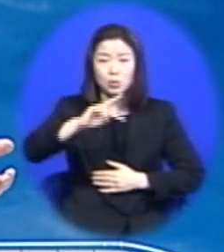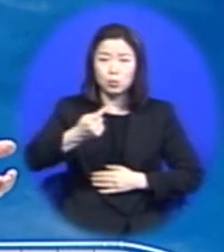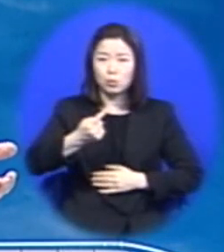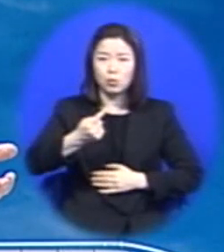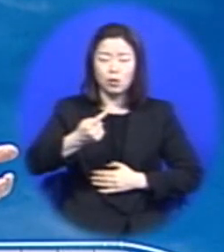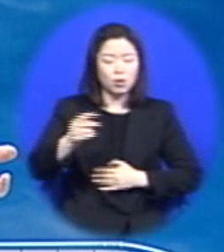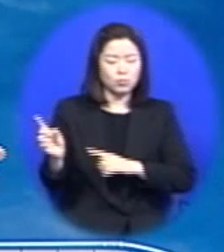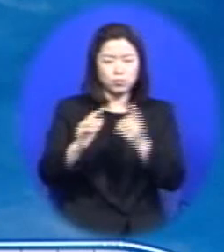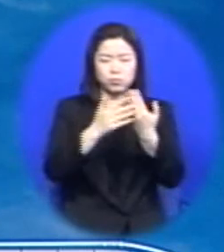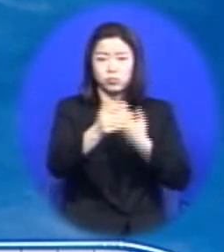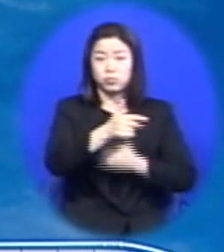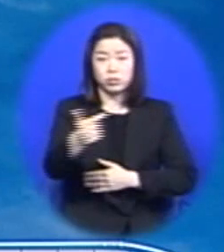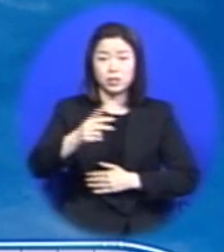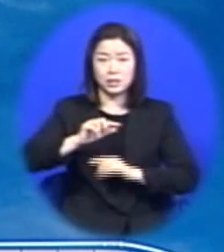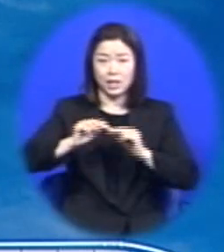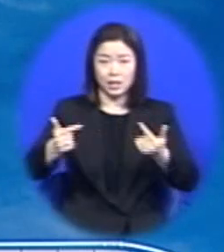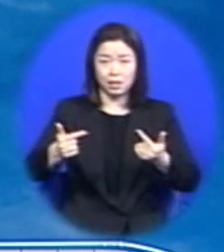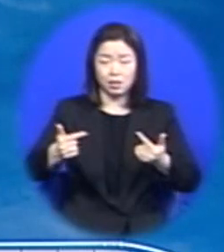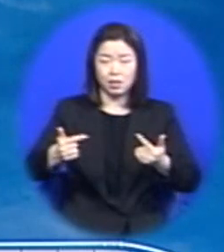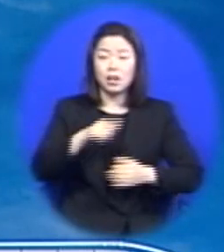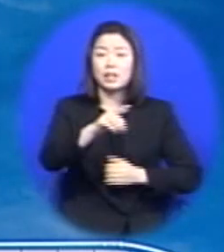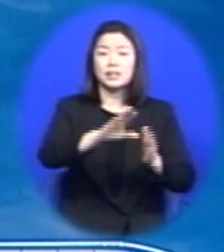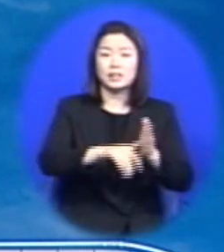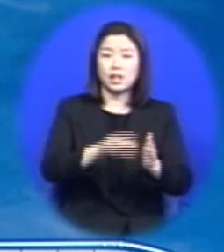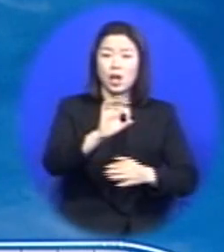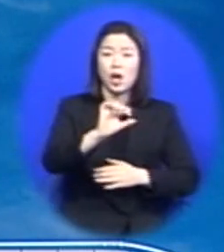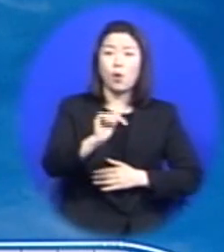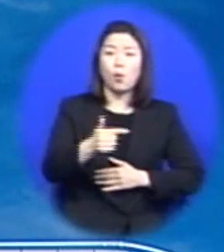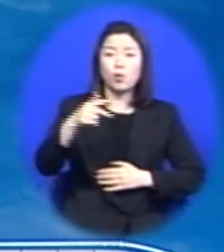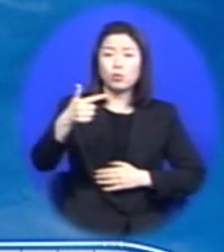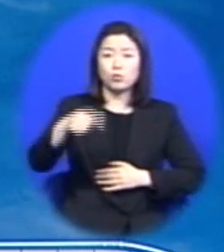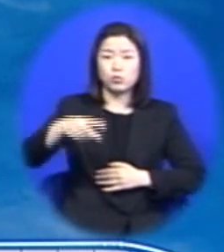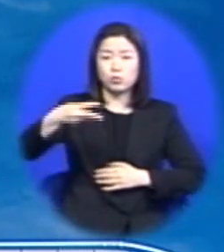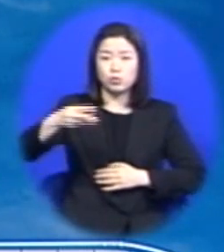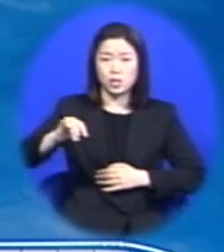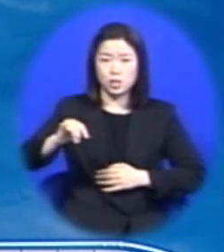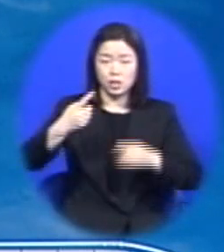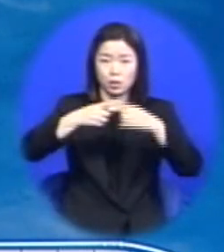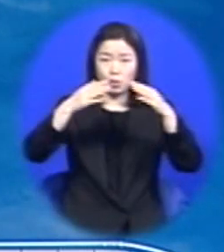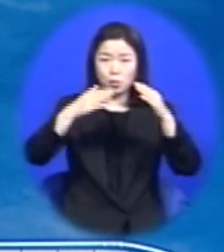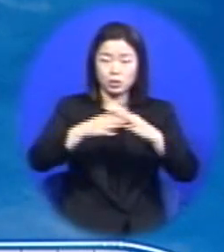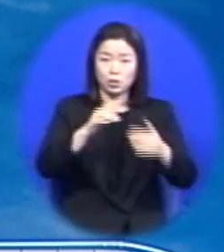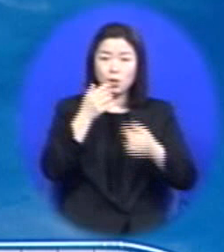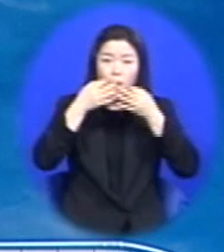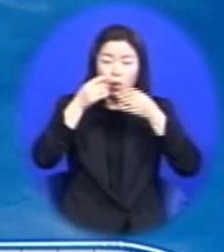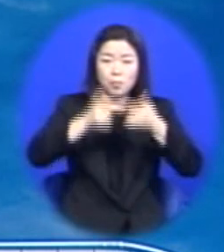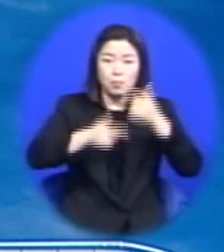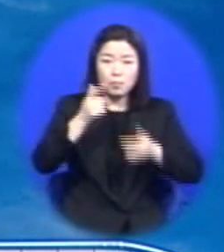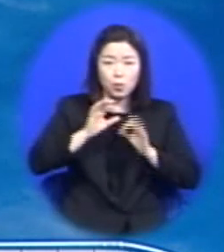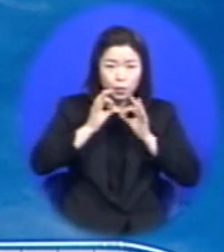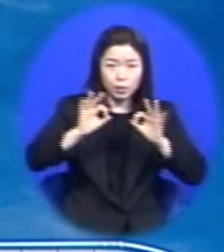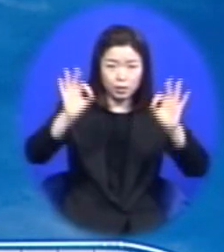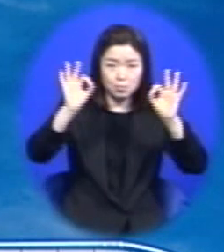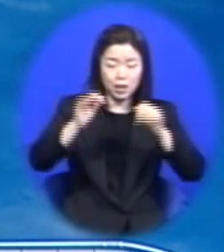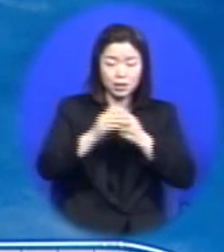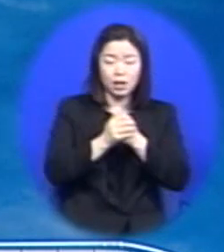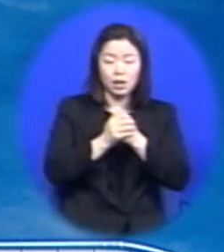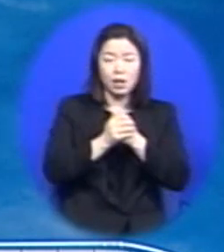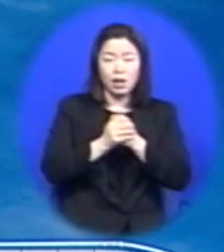겁니다. 그때 온누리교회에서 목요일마다 경배 찬양 집회가